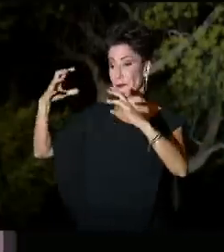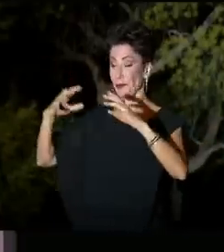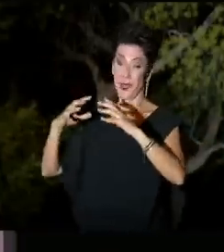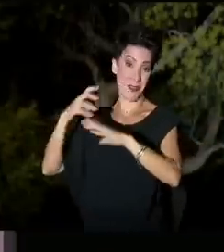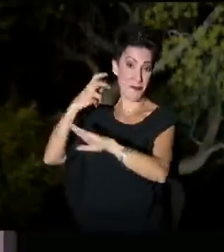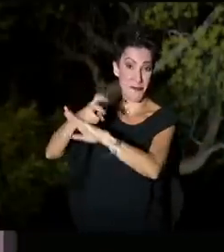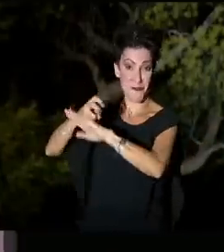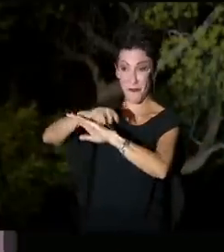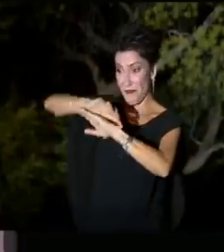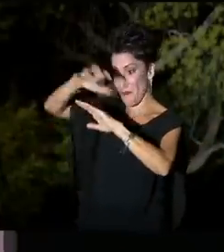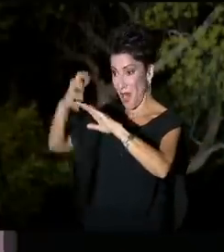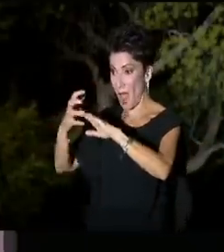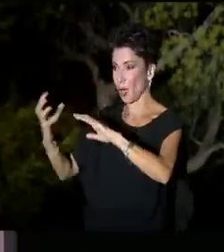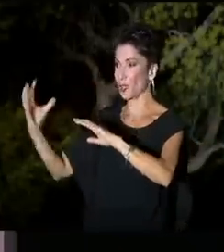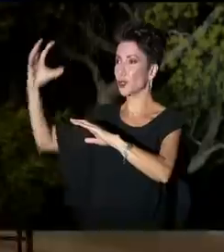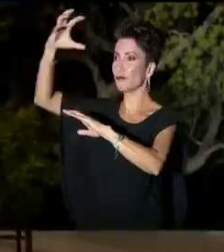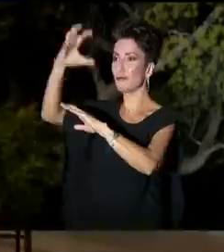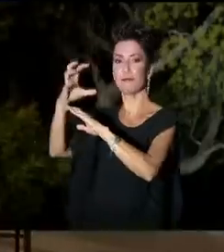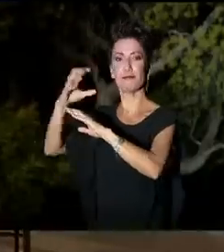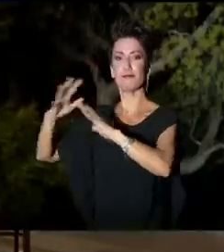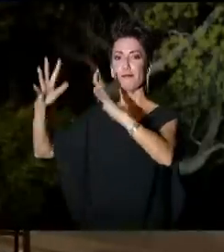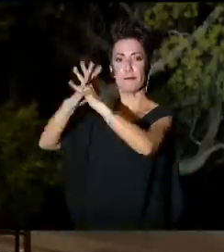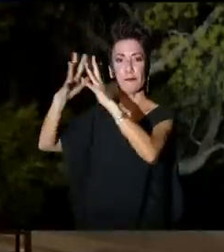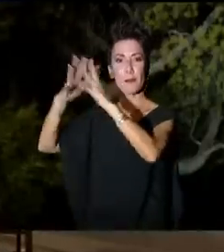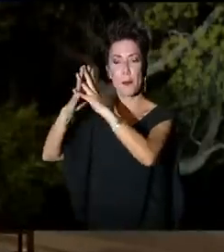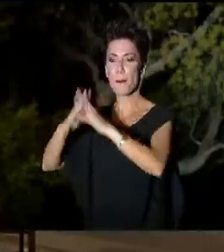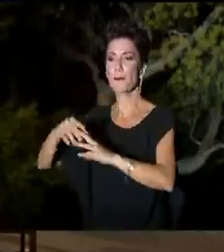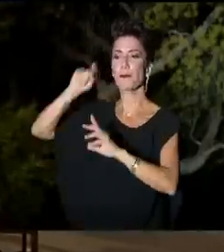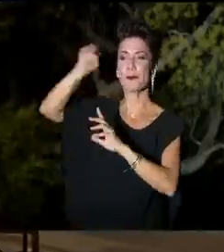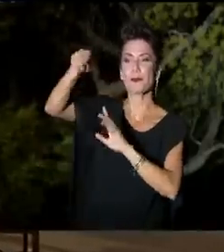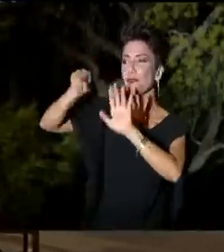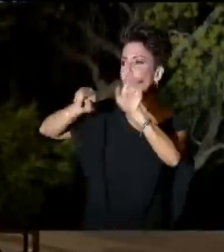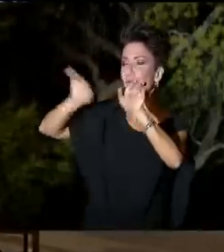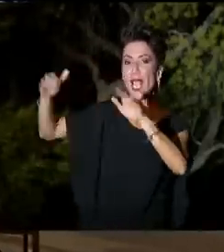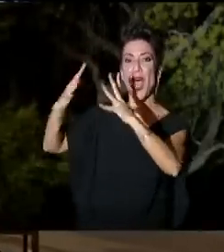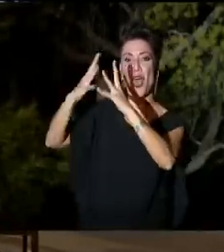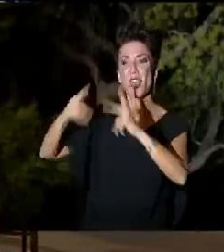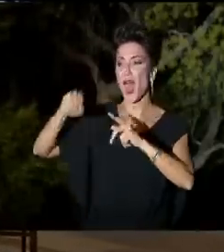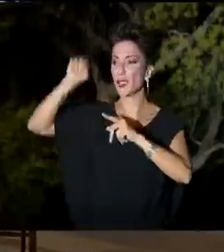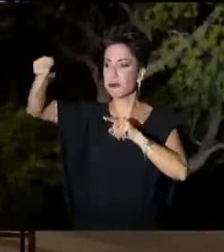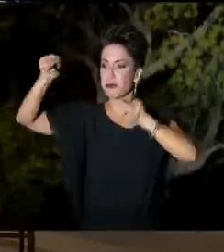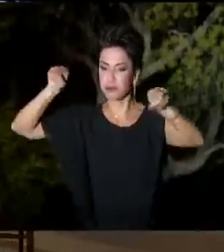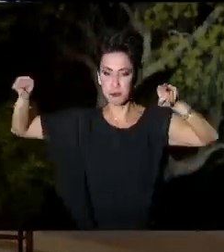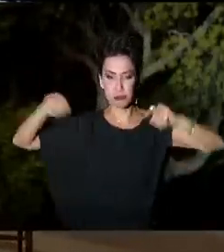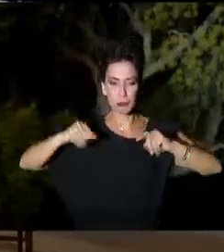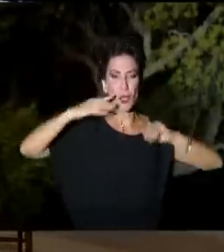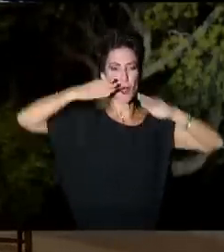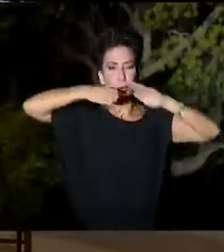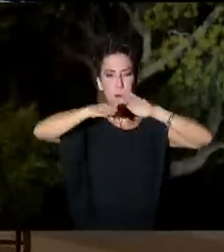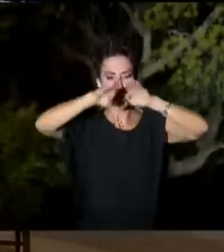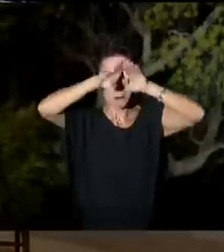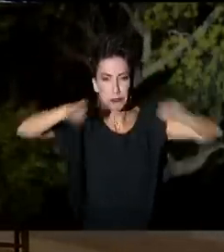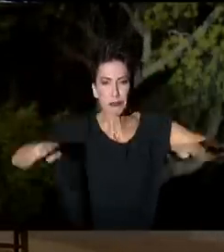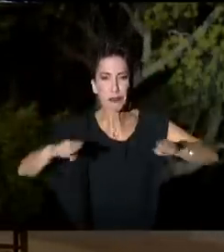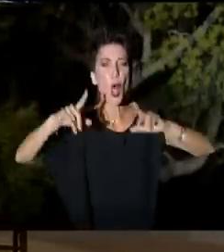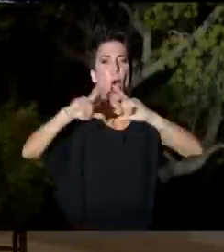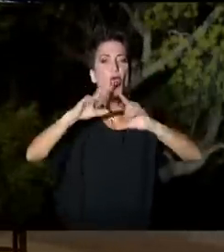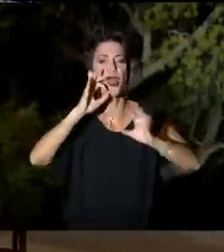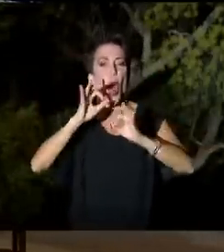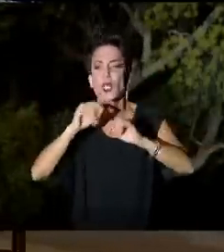ο Παρθενώνας, τα Προπύλαια, ο Ναός της Αθηνάς Νίκης, το Ερεχθείο, το Θέατρο του Διονύσου, εις το Αύ του Ευμένους, το Διονυσιακό